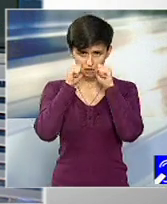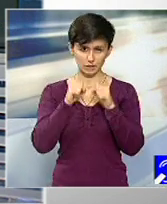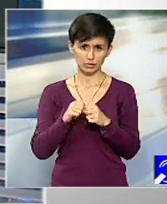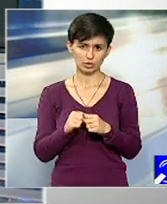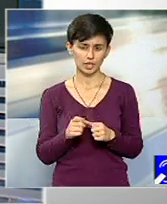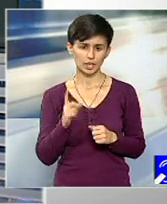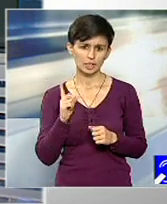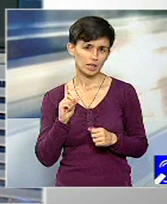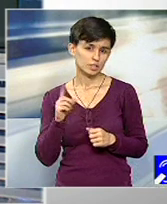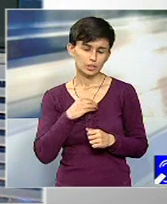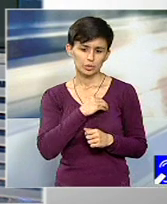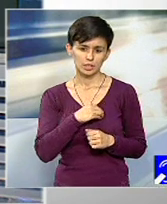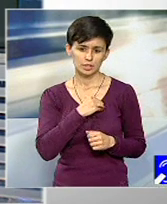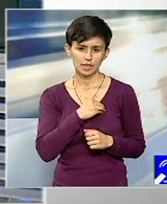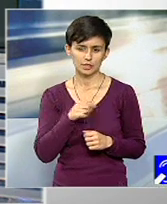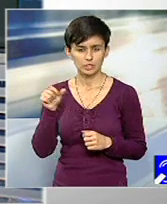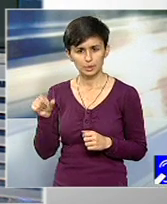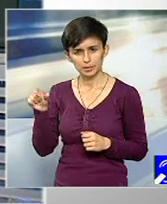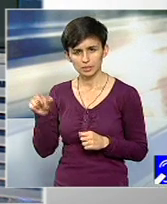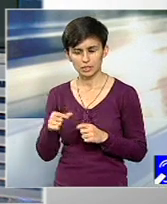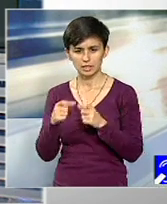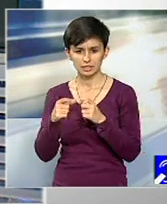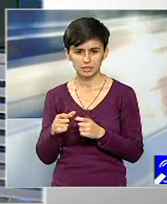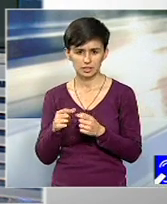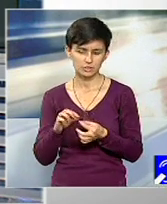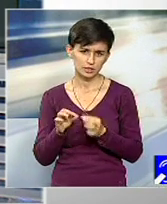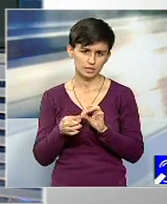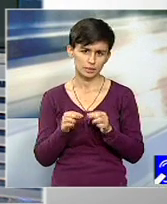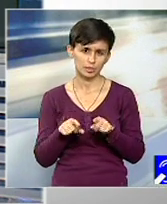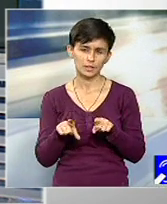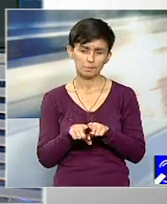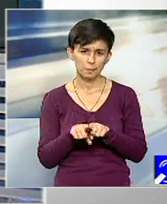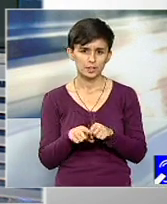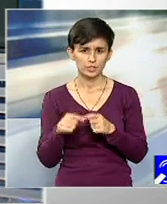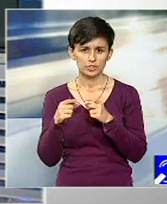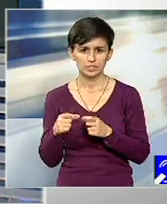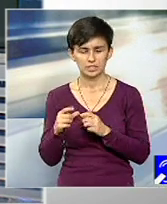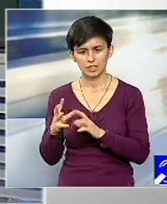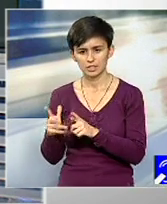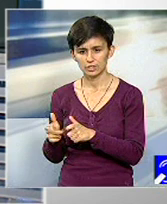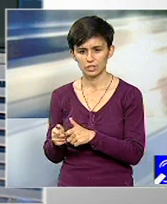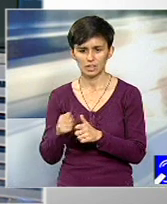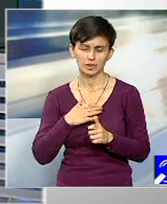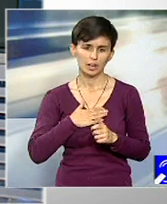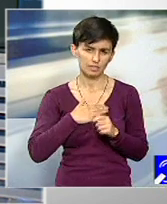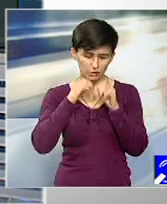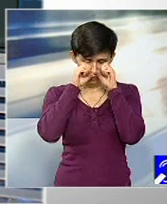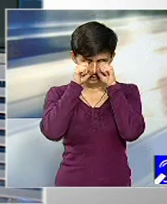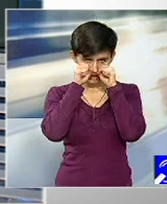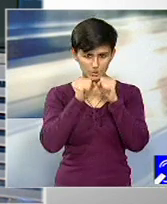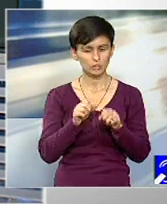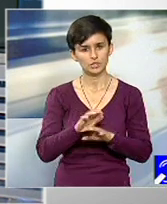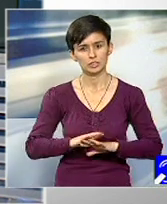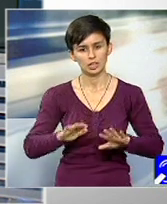din sală, ceea ce înseamnă incluziune. Adică în aceea sală de cinema avem și nevăzători, dar avem și